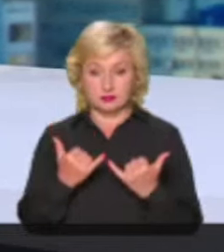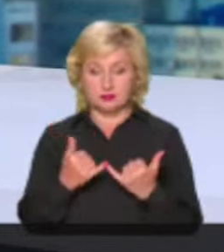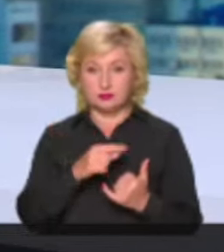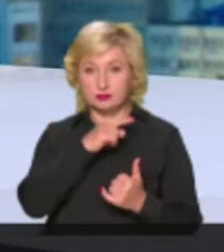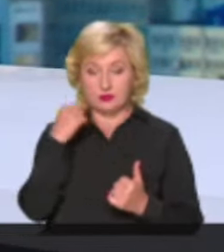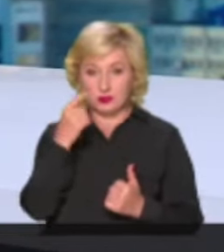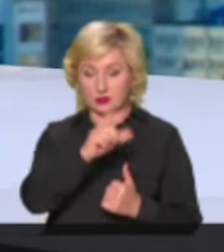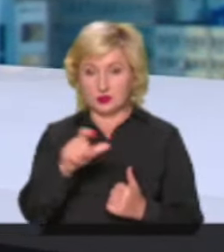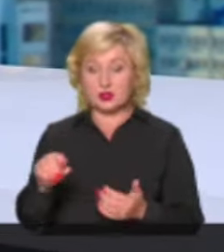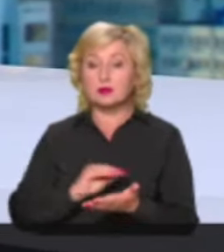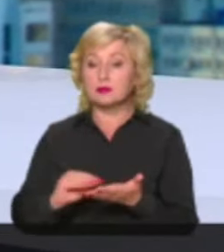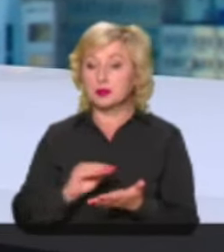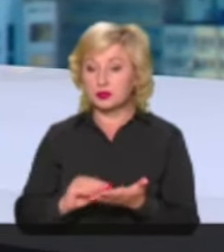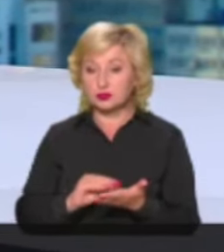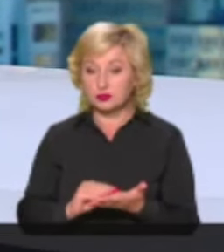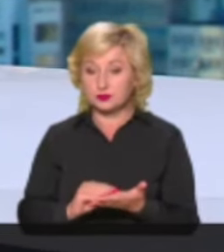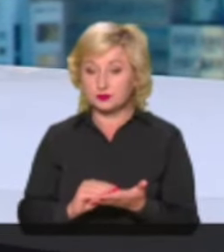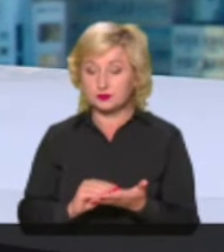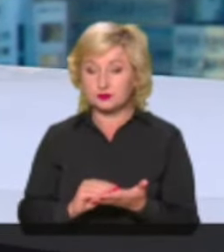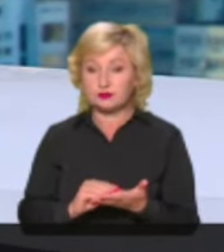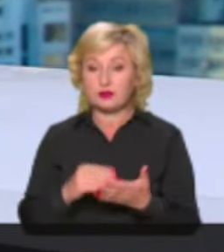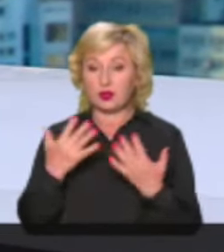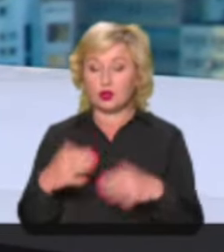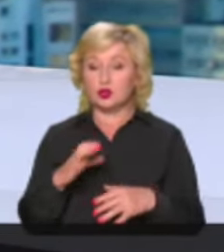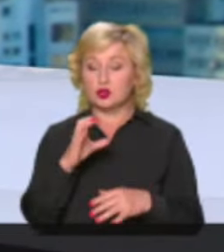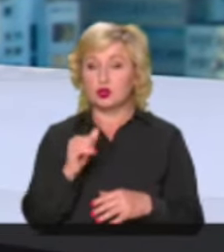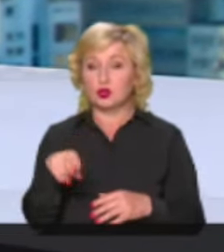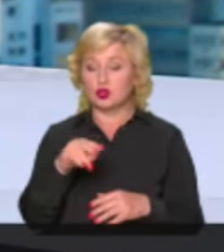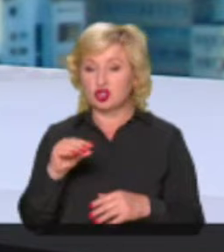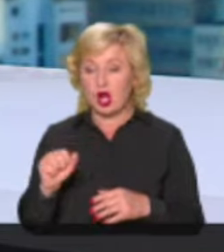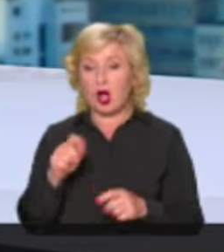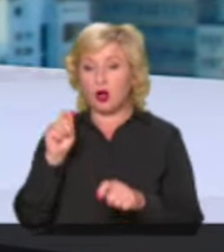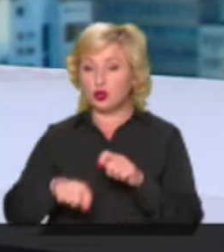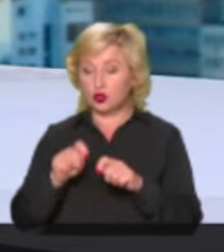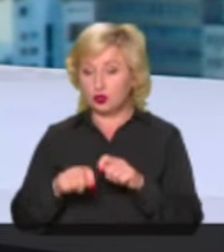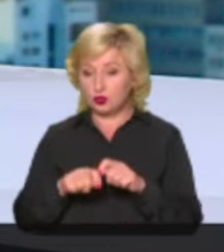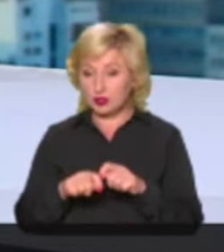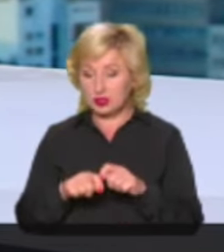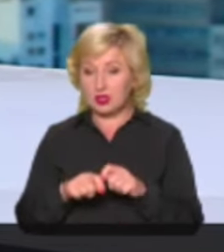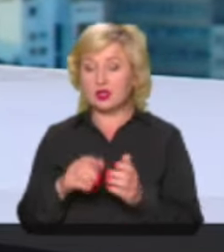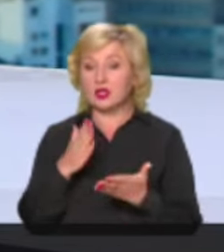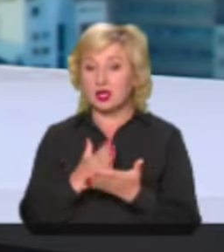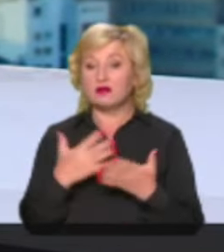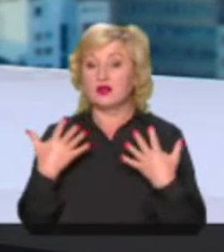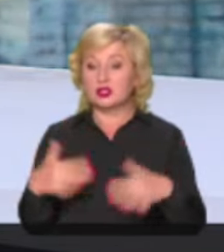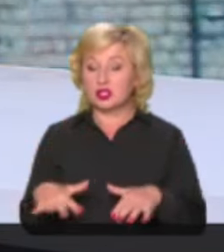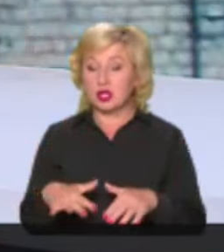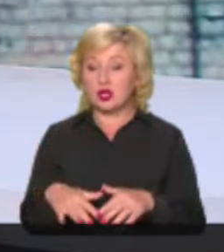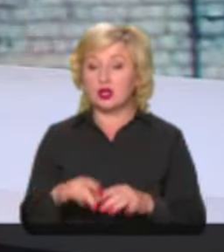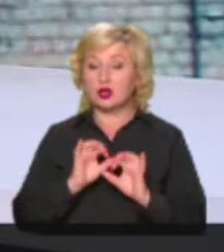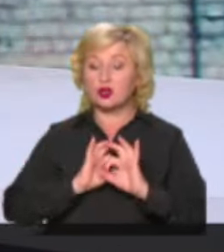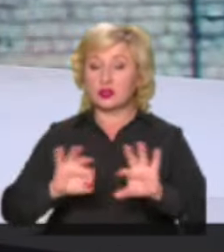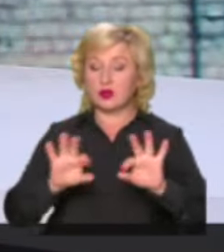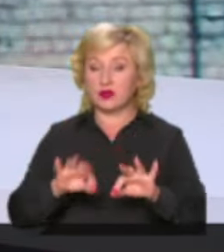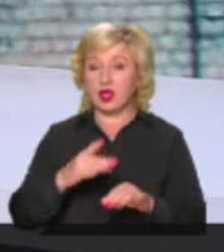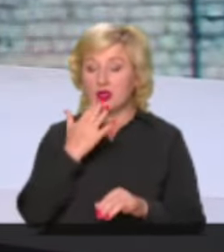росіянці пишуть, що вже суджа контролюється. І більше того, є вже розповіді